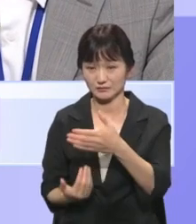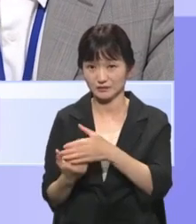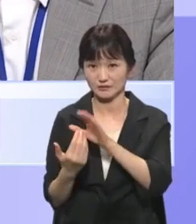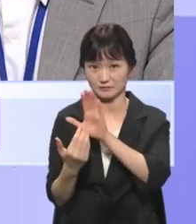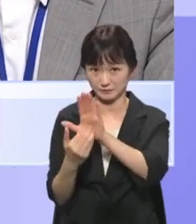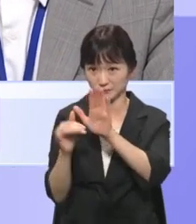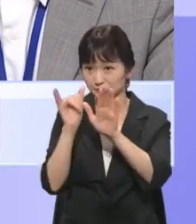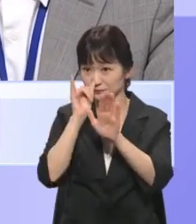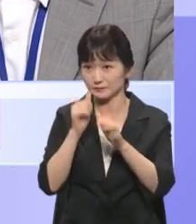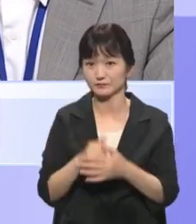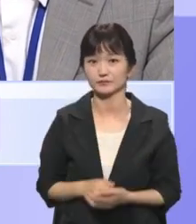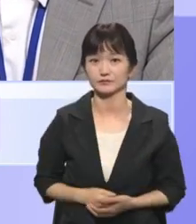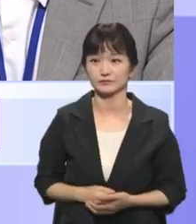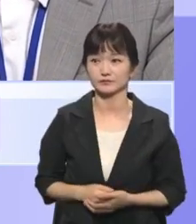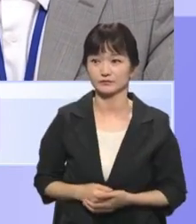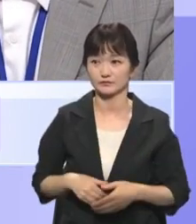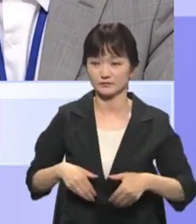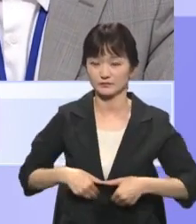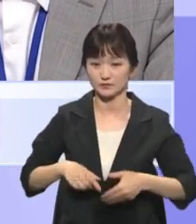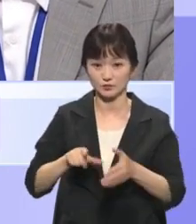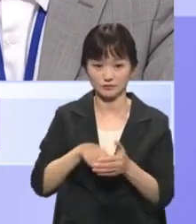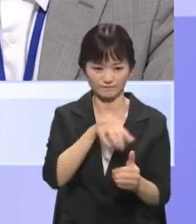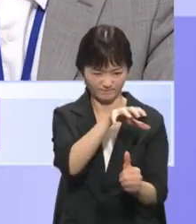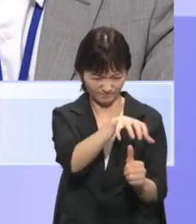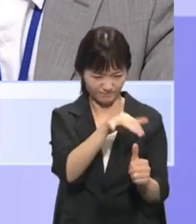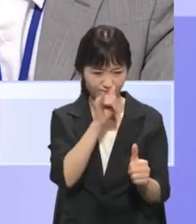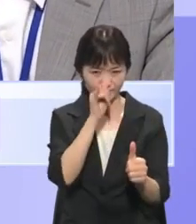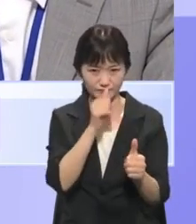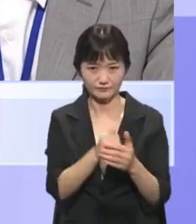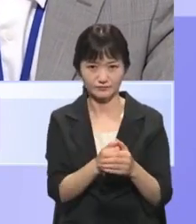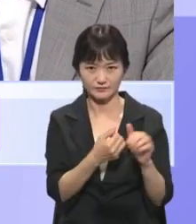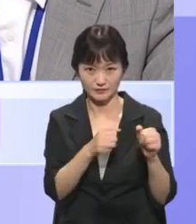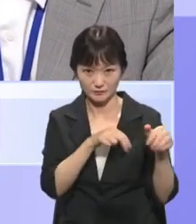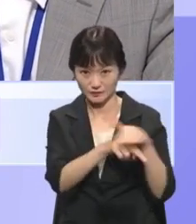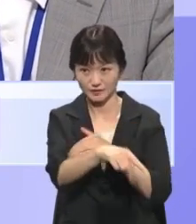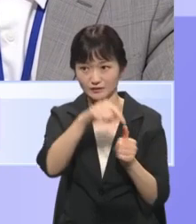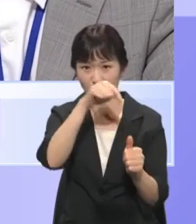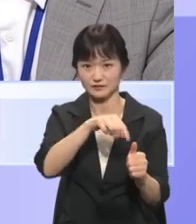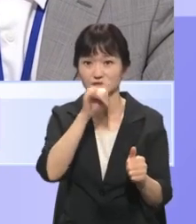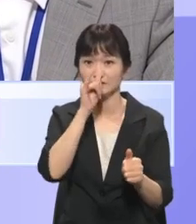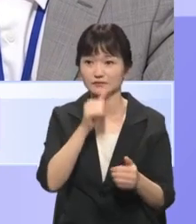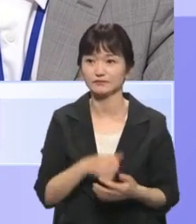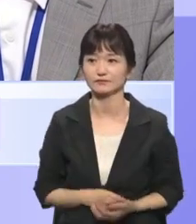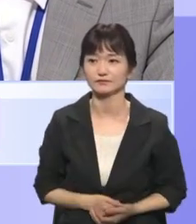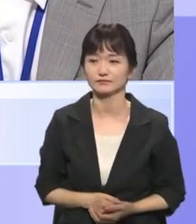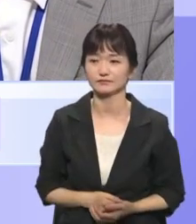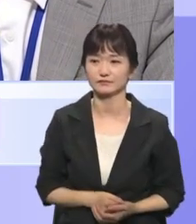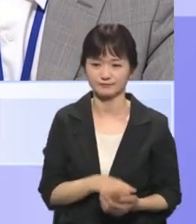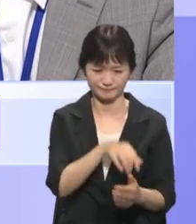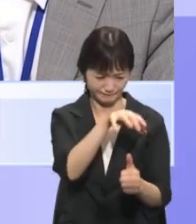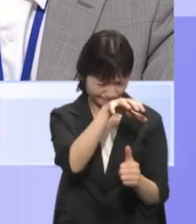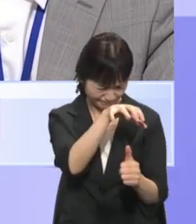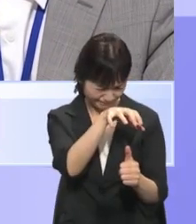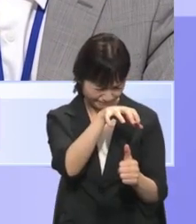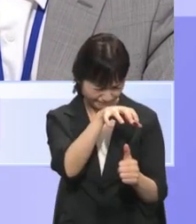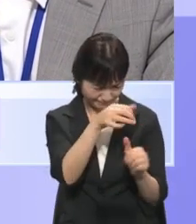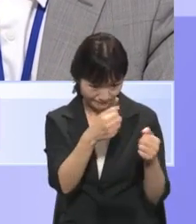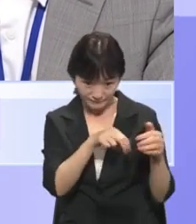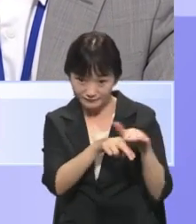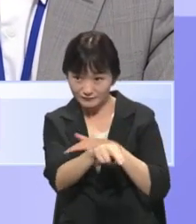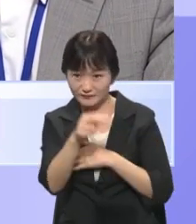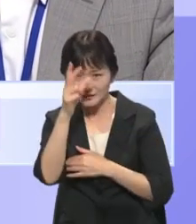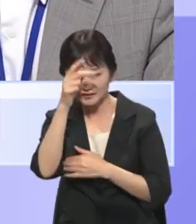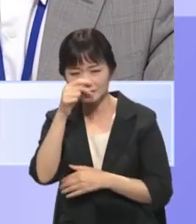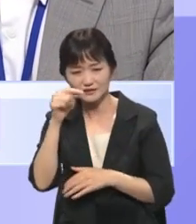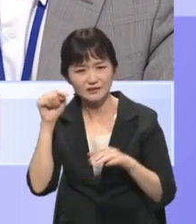네. 그리고 필요에 따라서는 억류도 할 수 있고 피난을 시킬 수가 있습니다. 근데 그거 억류하고 피난시키러 가는 경찰관도